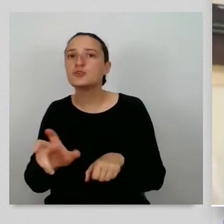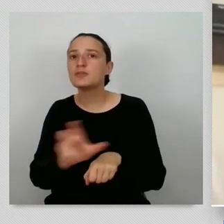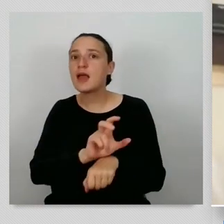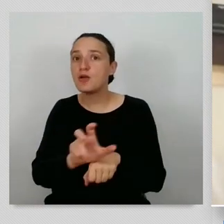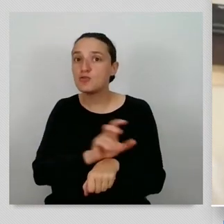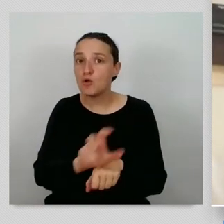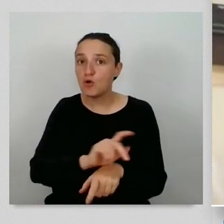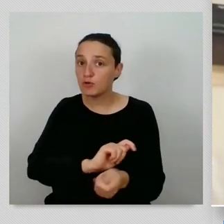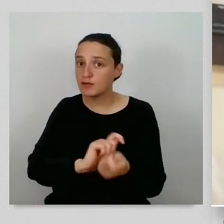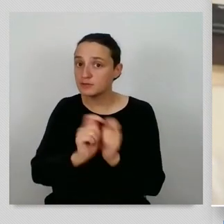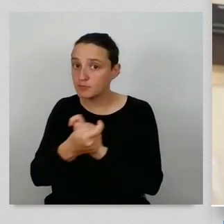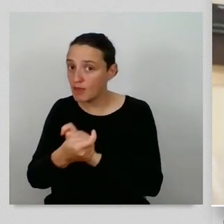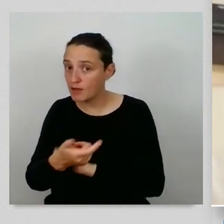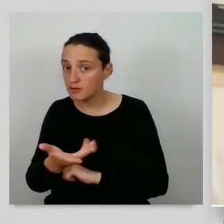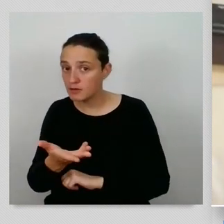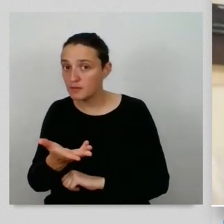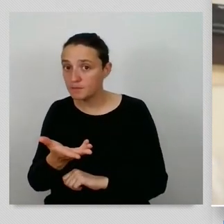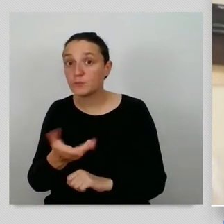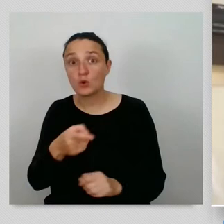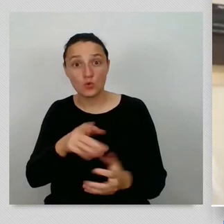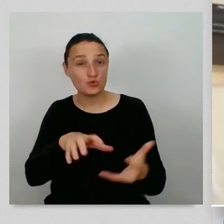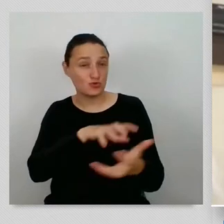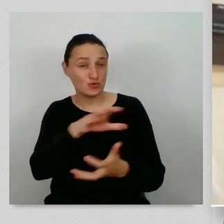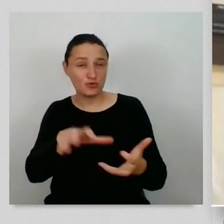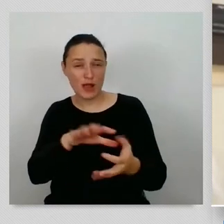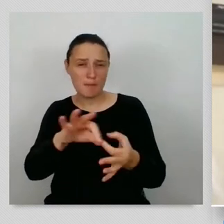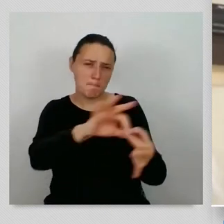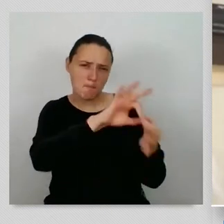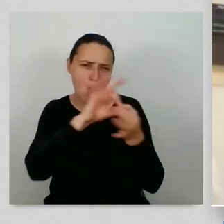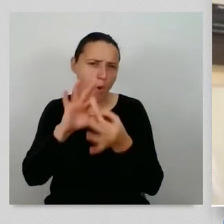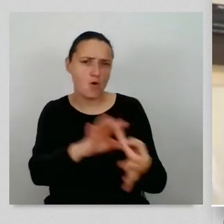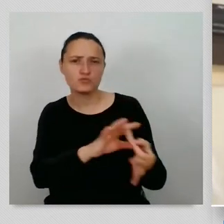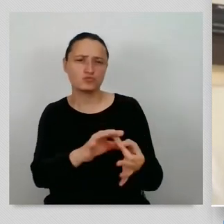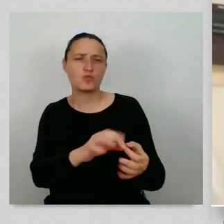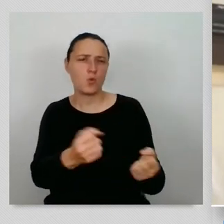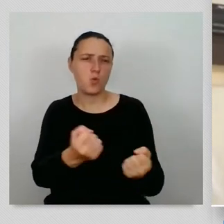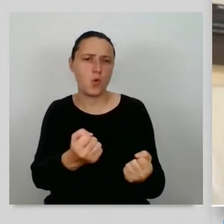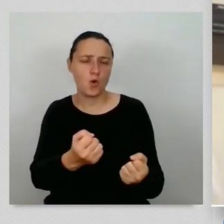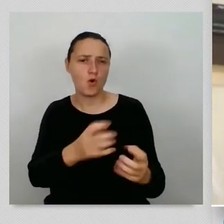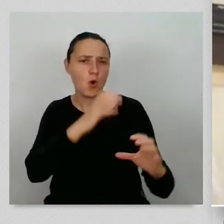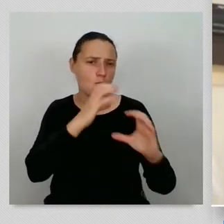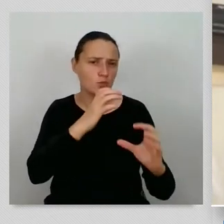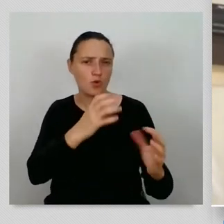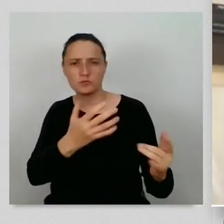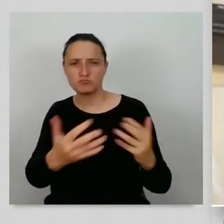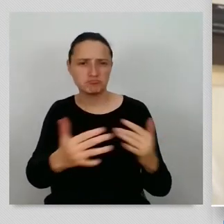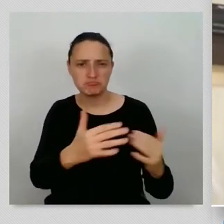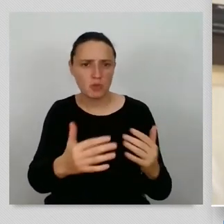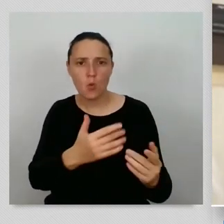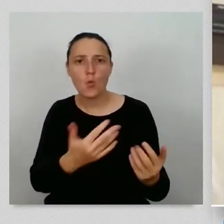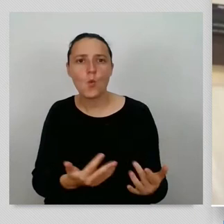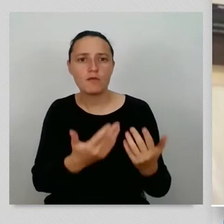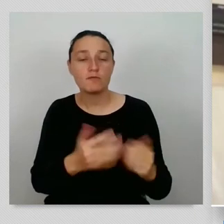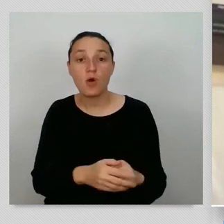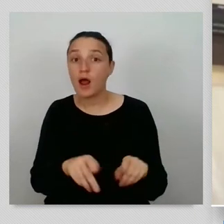sprawiły, że świat jest jedną wioską, to jest już banał, ale ze względu na